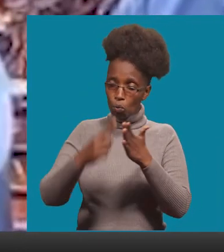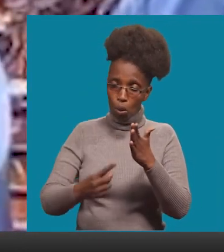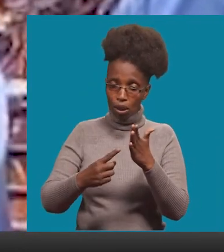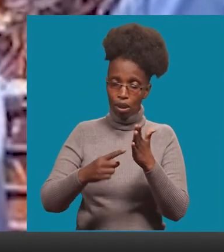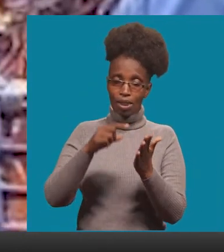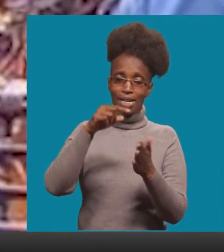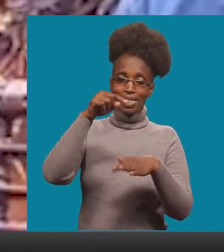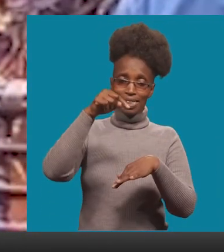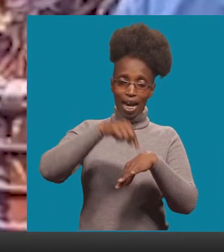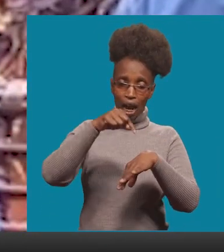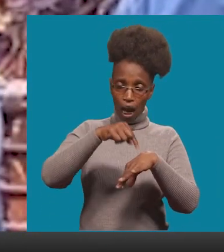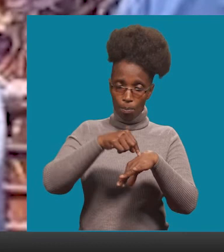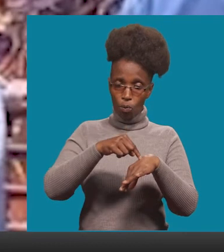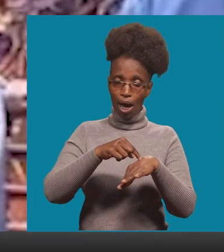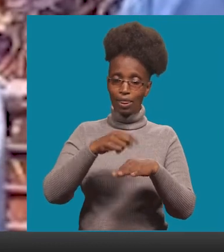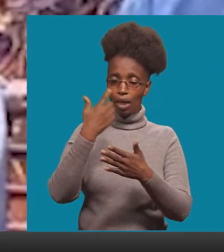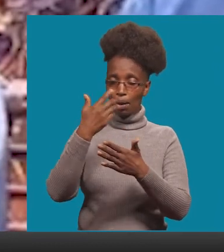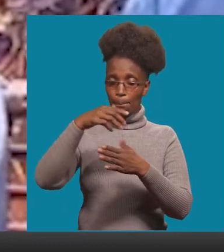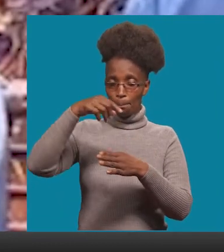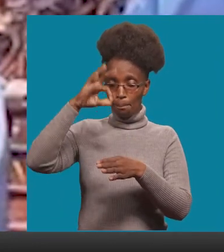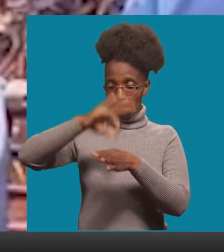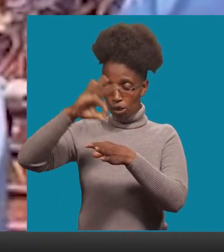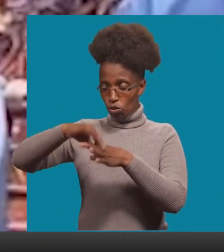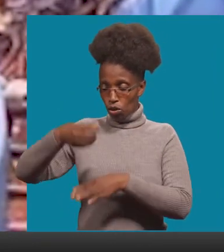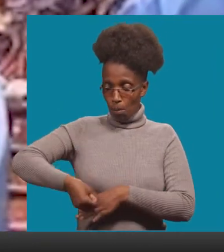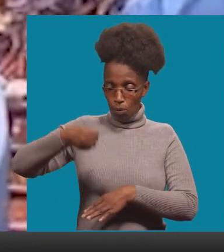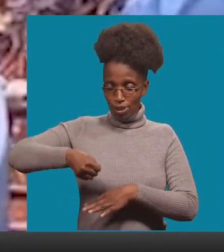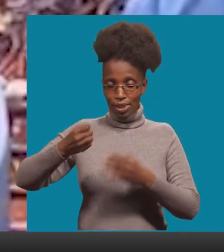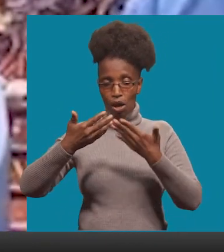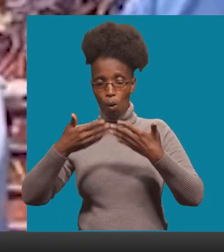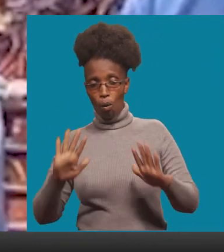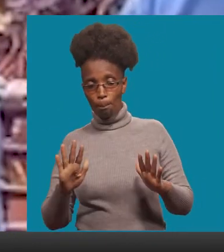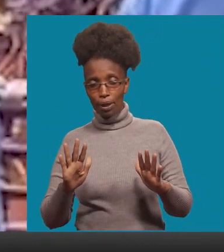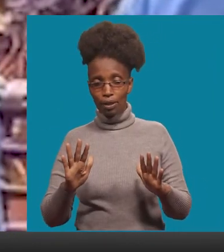circumstances do you open a ballot box? Who should be there to witness